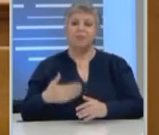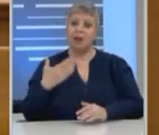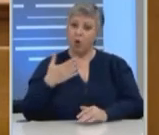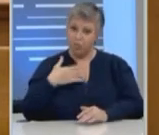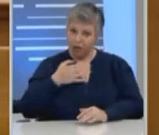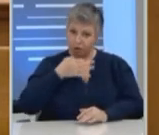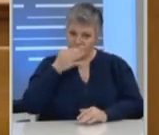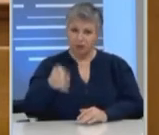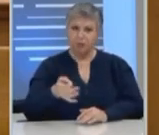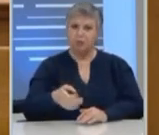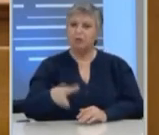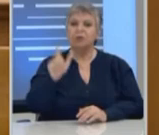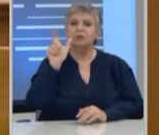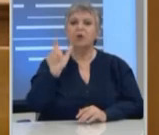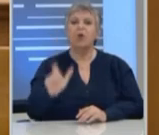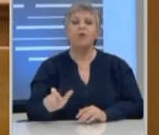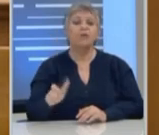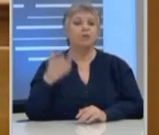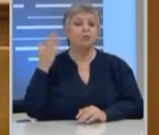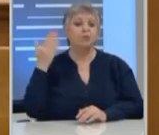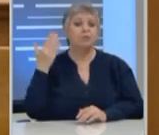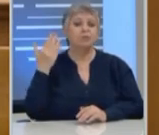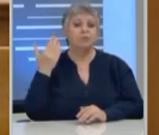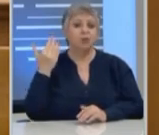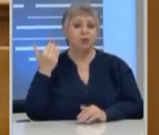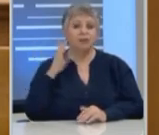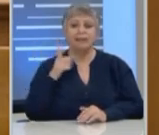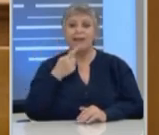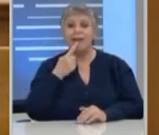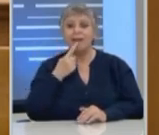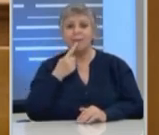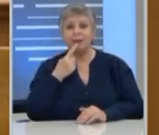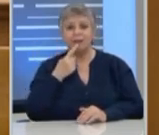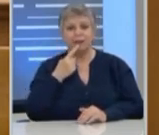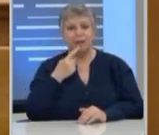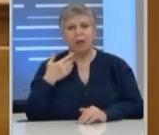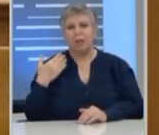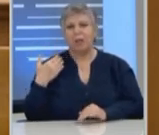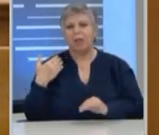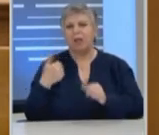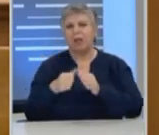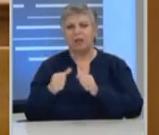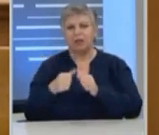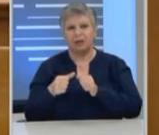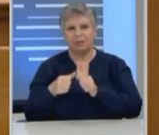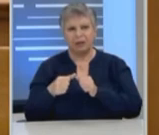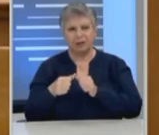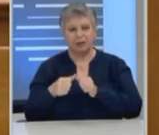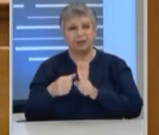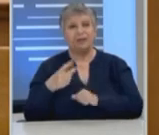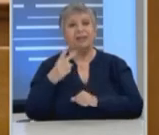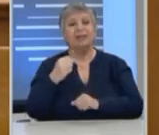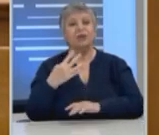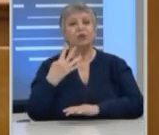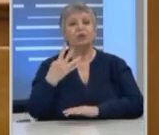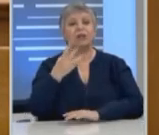πει στους βουλευτές σας λίγες μέρες πριν, λίγους μήνες πριν, στις 24